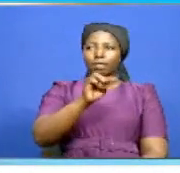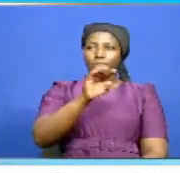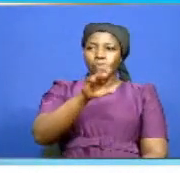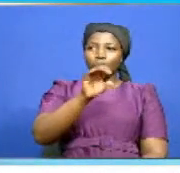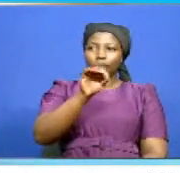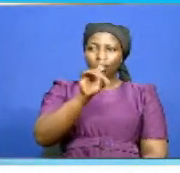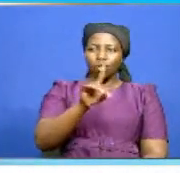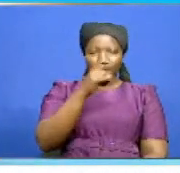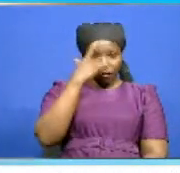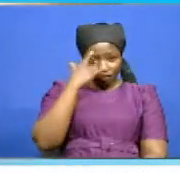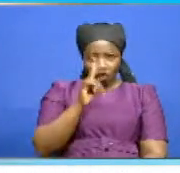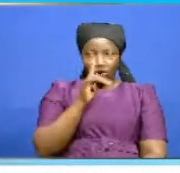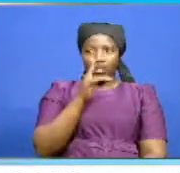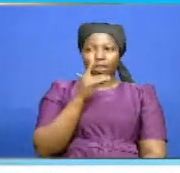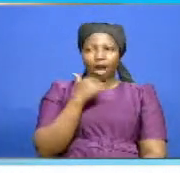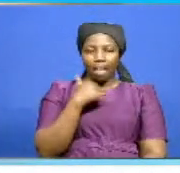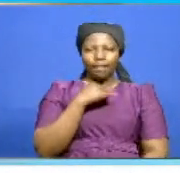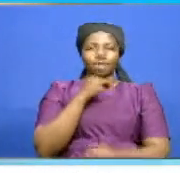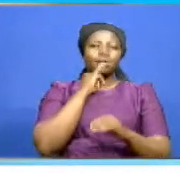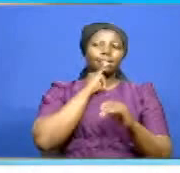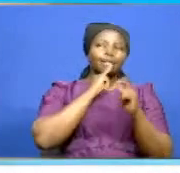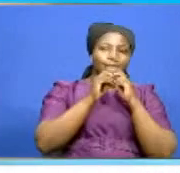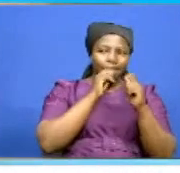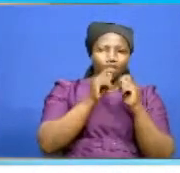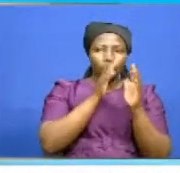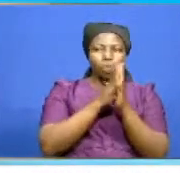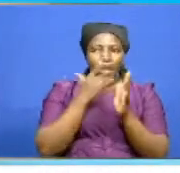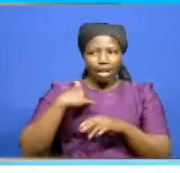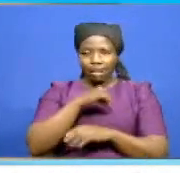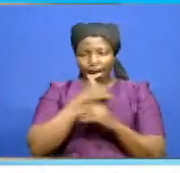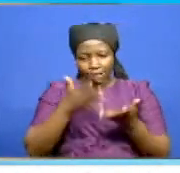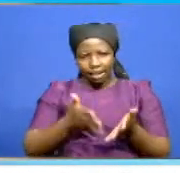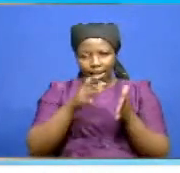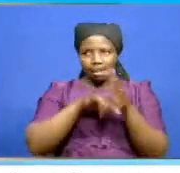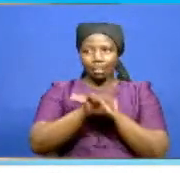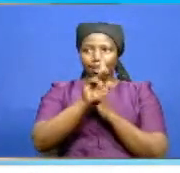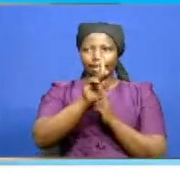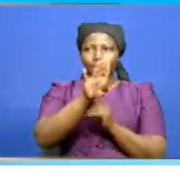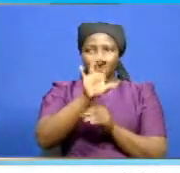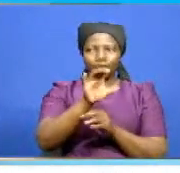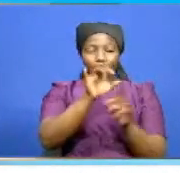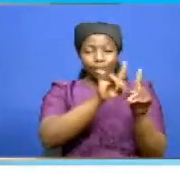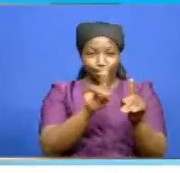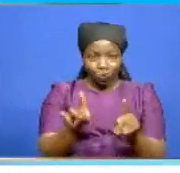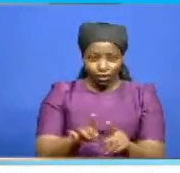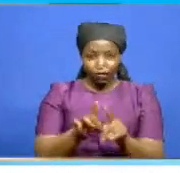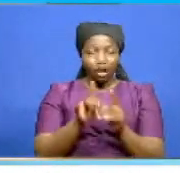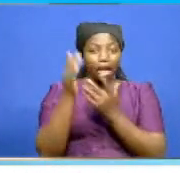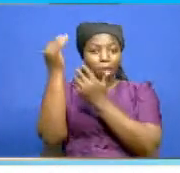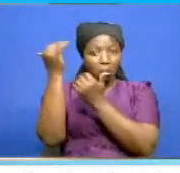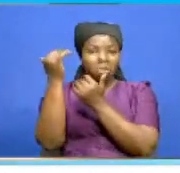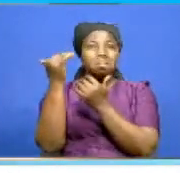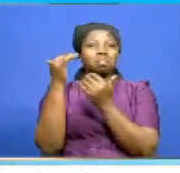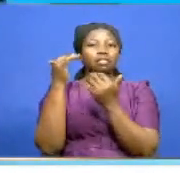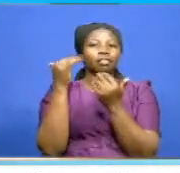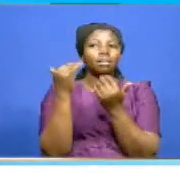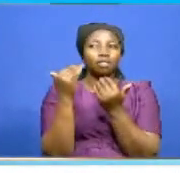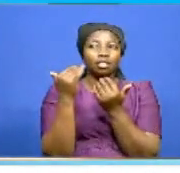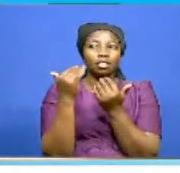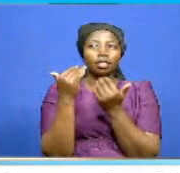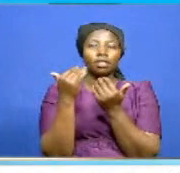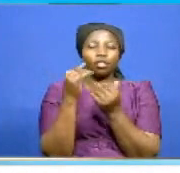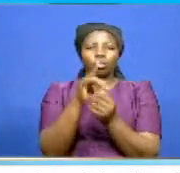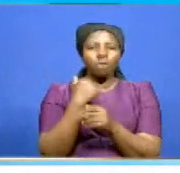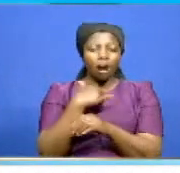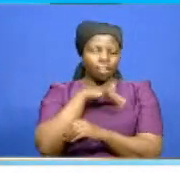kwa kuwa na mahojiano na sisi hapa kwenye shirika la utangazaji, na vile vile bila shaka natumai mtazamaji umeweza kunufaika